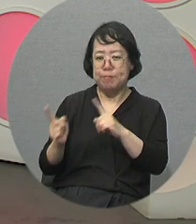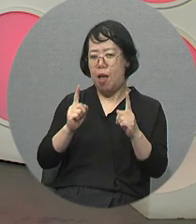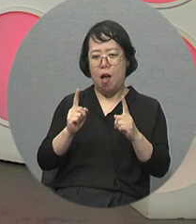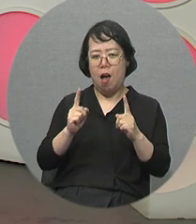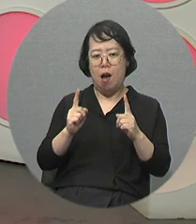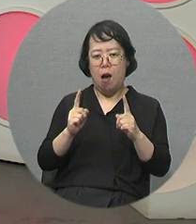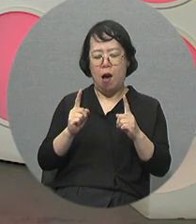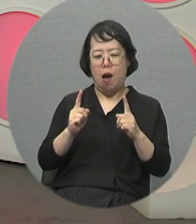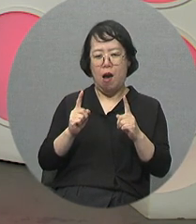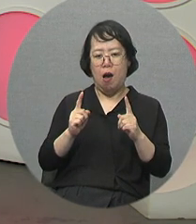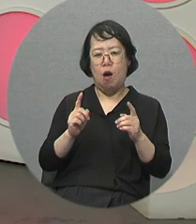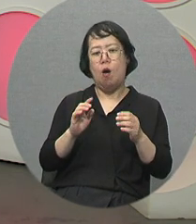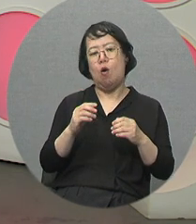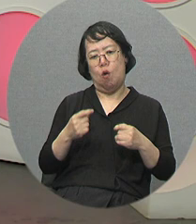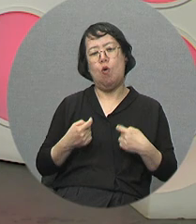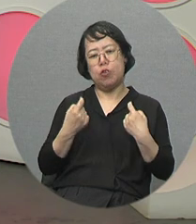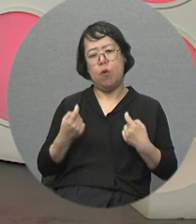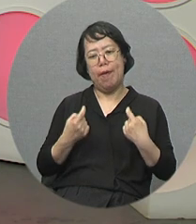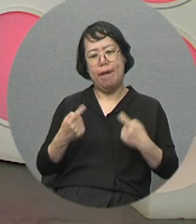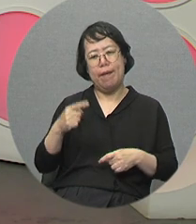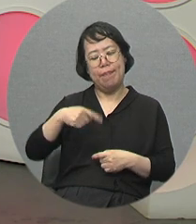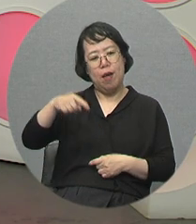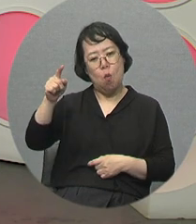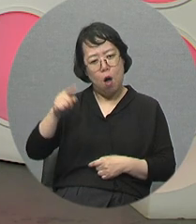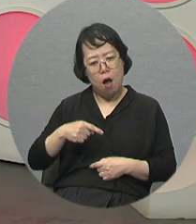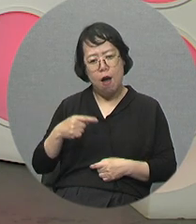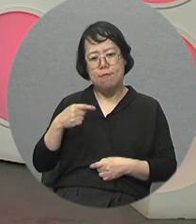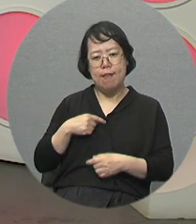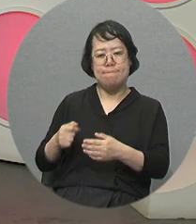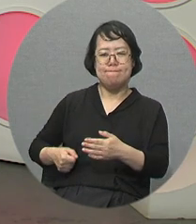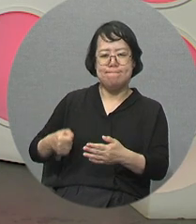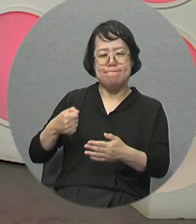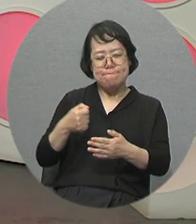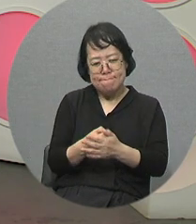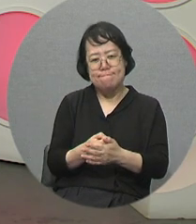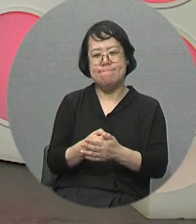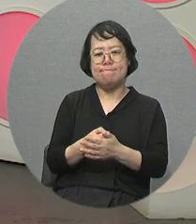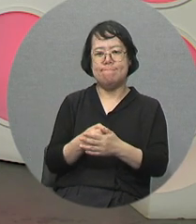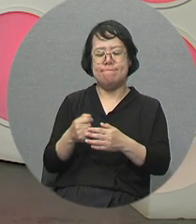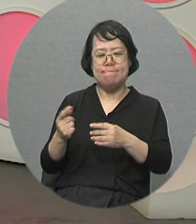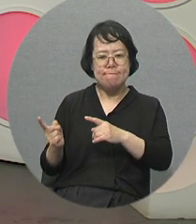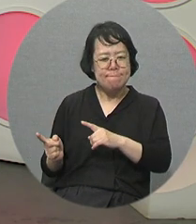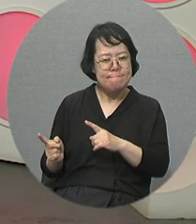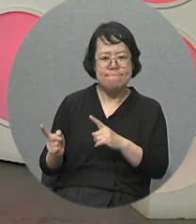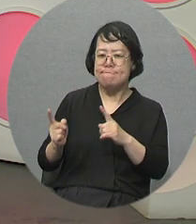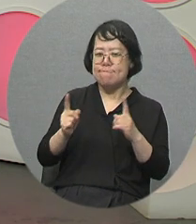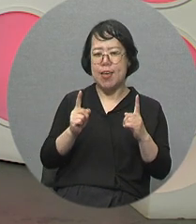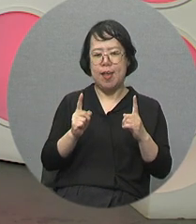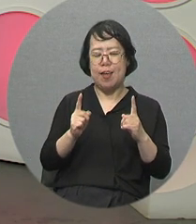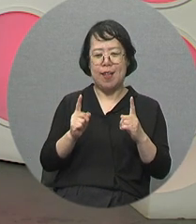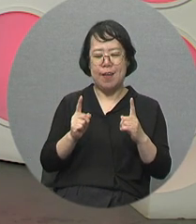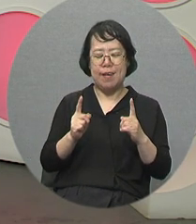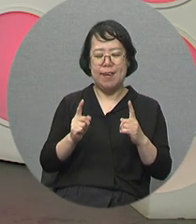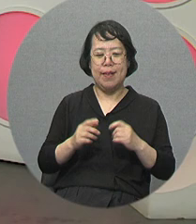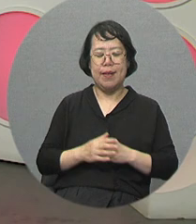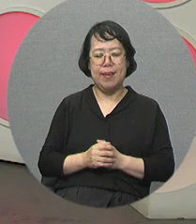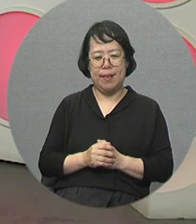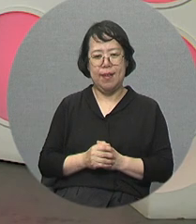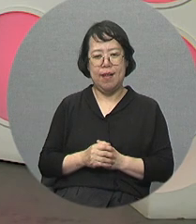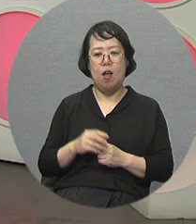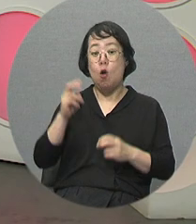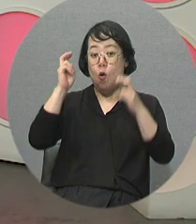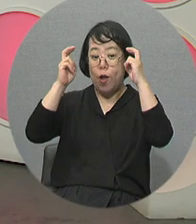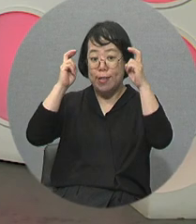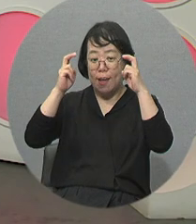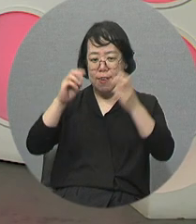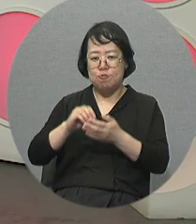저는 친구의 말대로 정말 여행을 다녀와 새롭게 마음을 다진 저는 곧